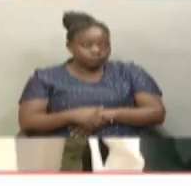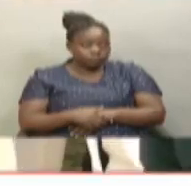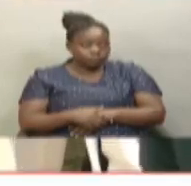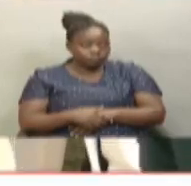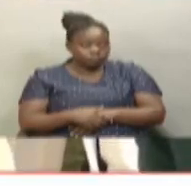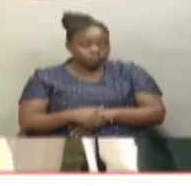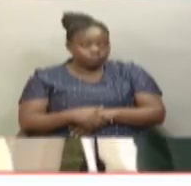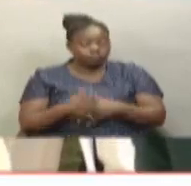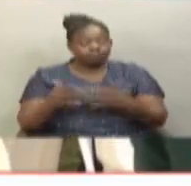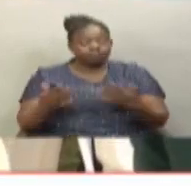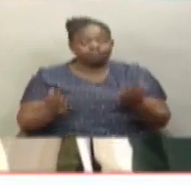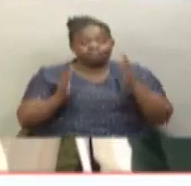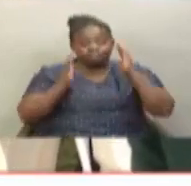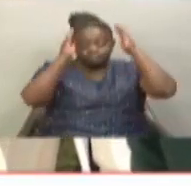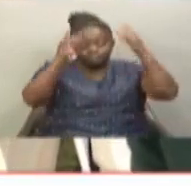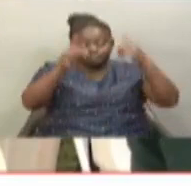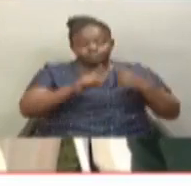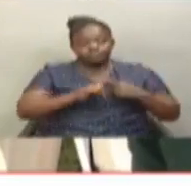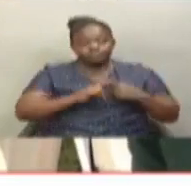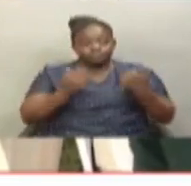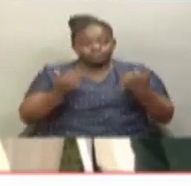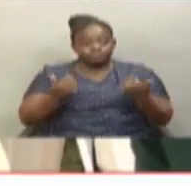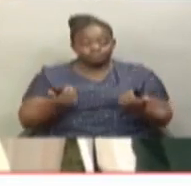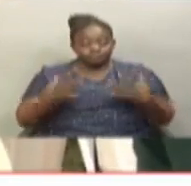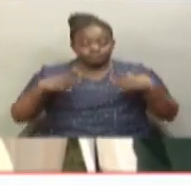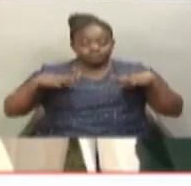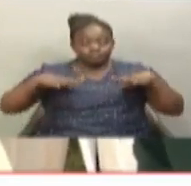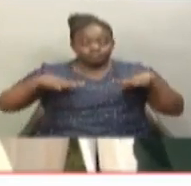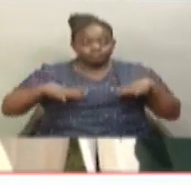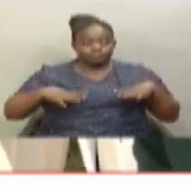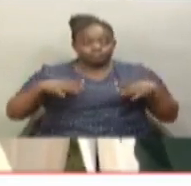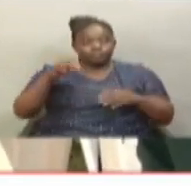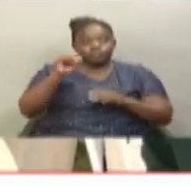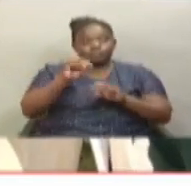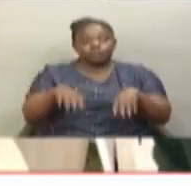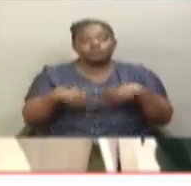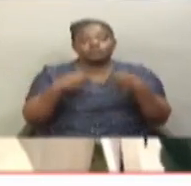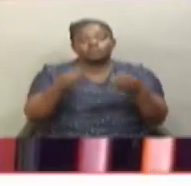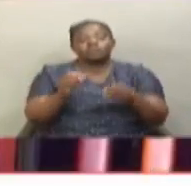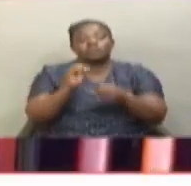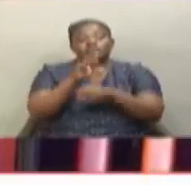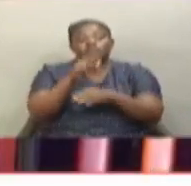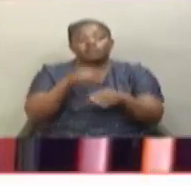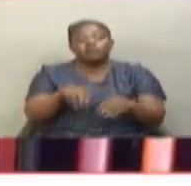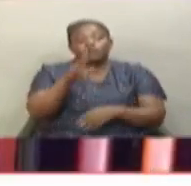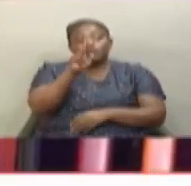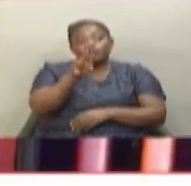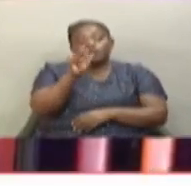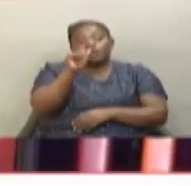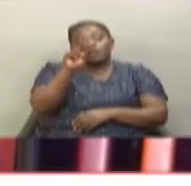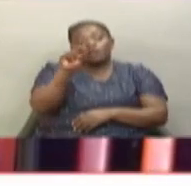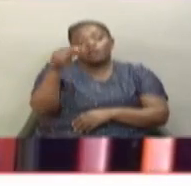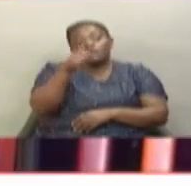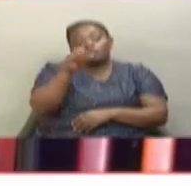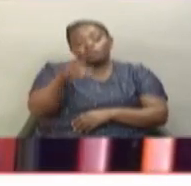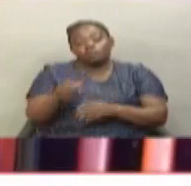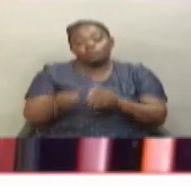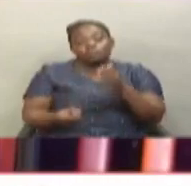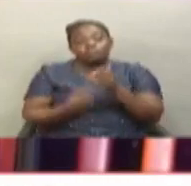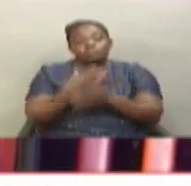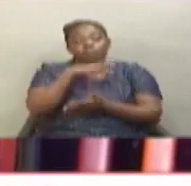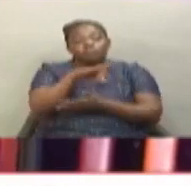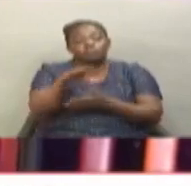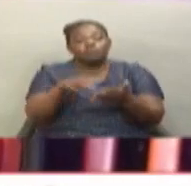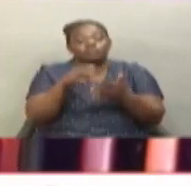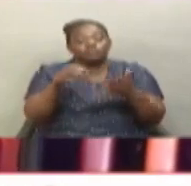okwetambulira. Omulabirizi w'ennamirembe ya Omula Samuel Balagadde Ssekadde agumizza omulabirizi Kagodo olw'okutuukira mivuyo gy'ettaka lya Nakanyonyi